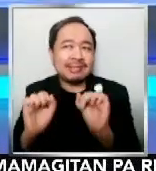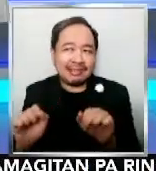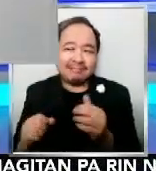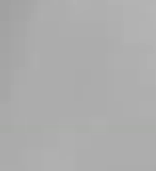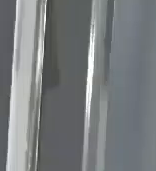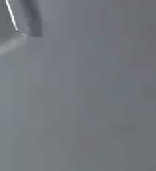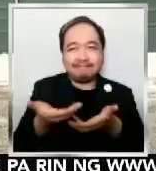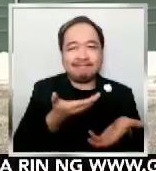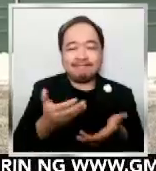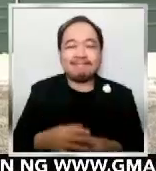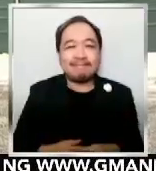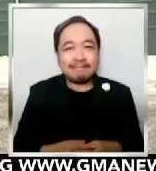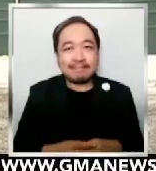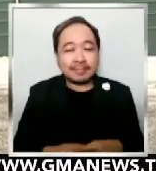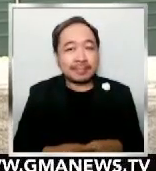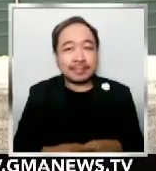Cruz.